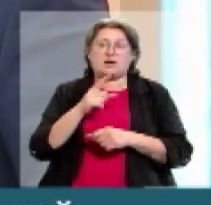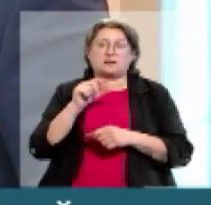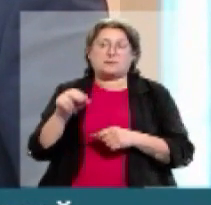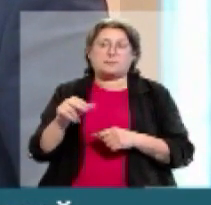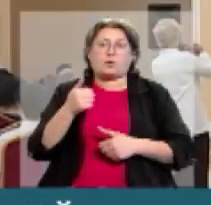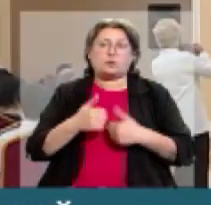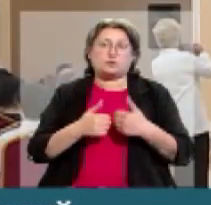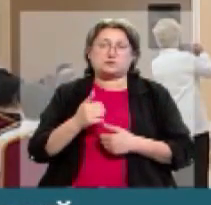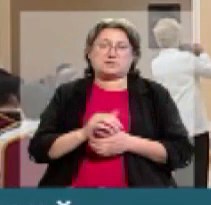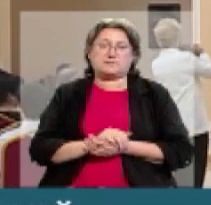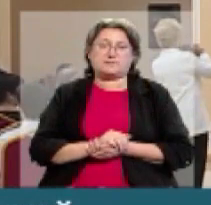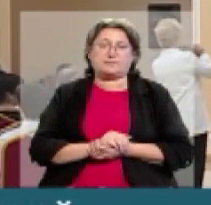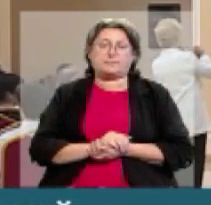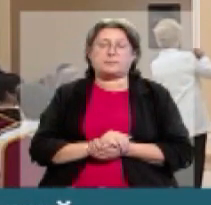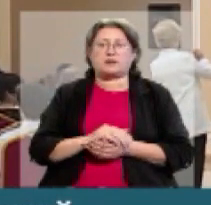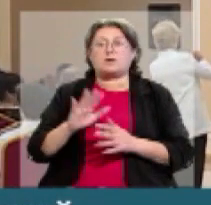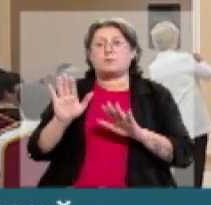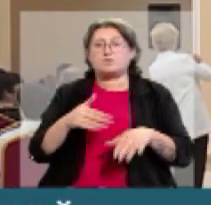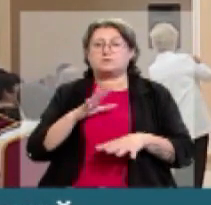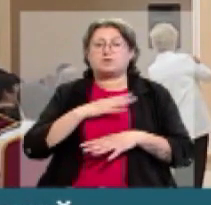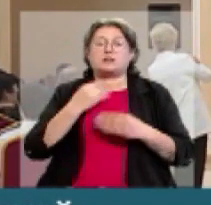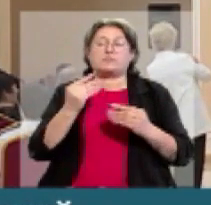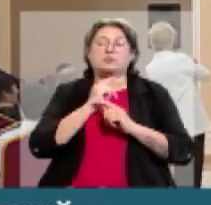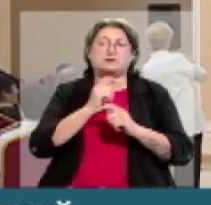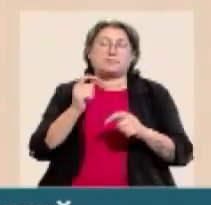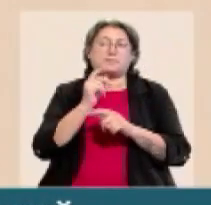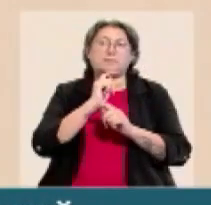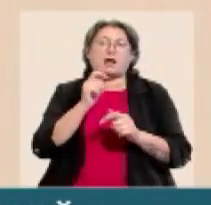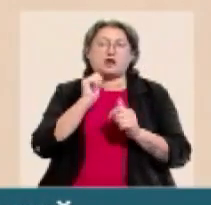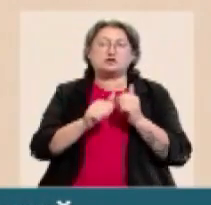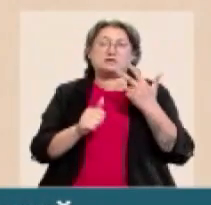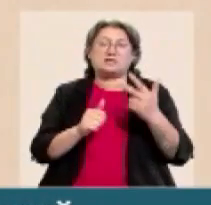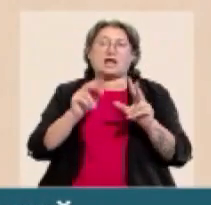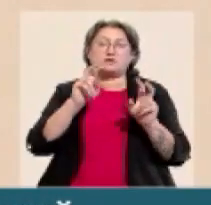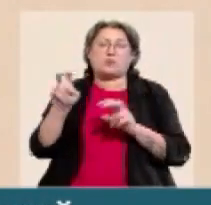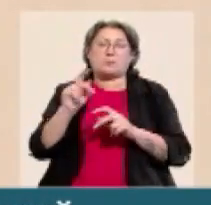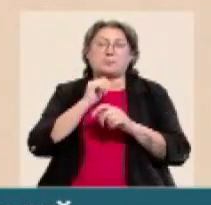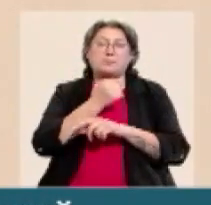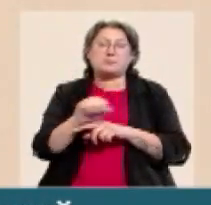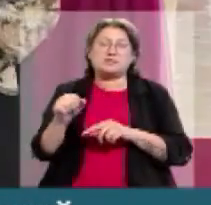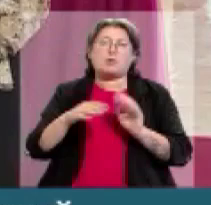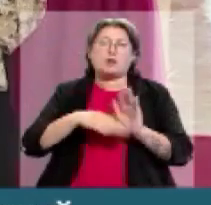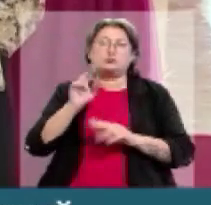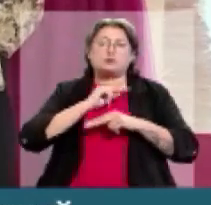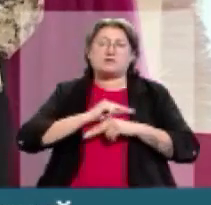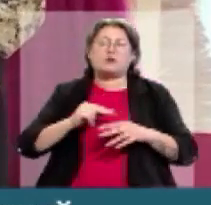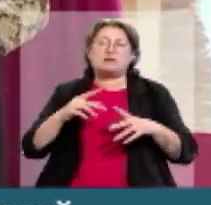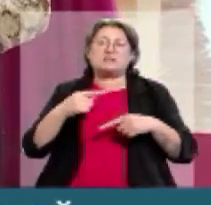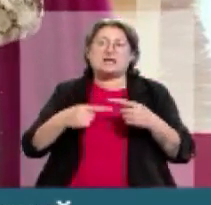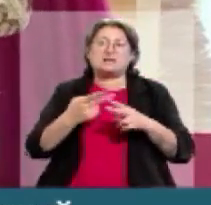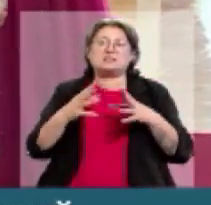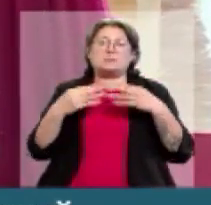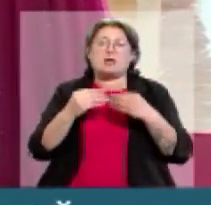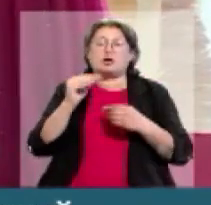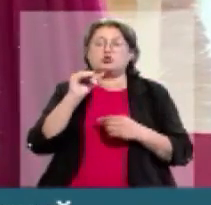этапа конкурса. После состоялось торжественное награждение призеров каждой из трех категорий. Победителем в номинации «Лучшая трудовая династия» стала